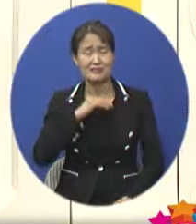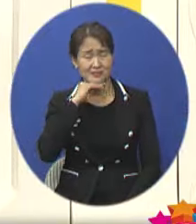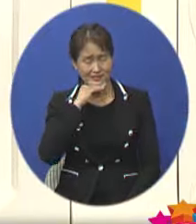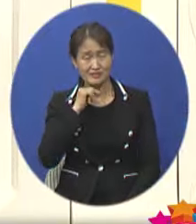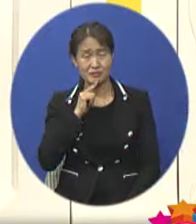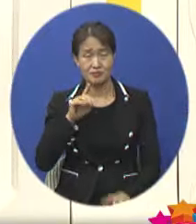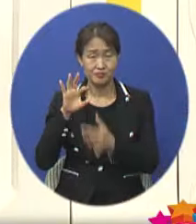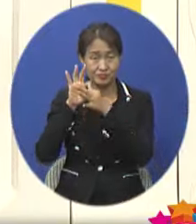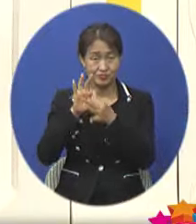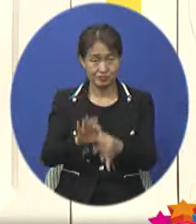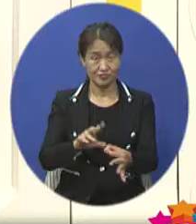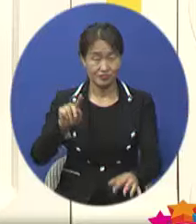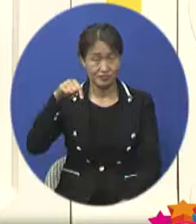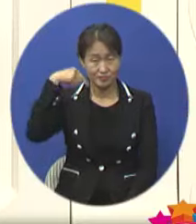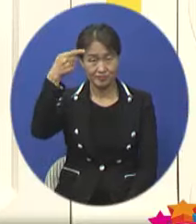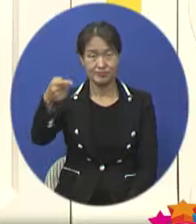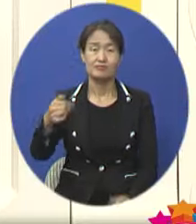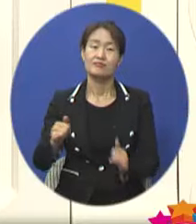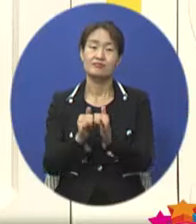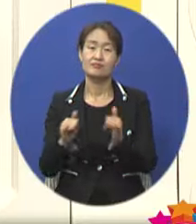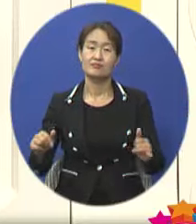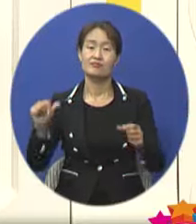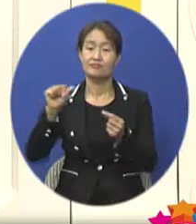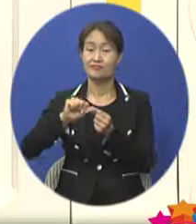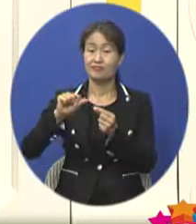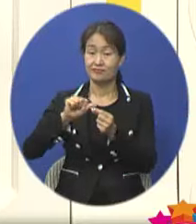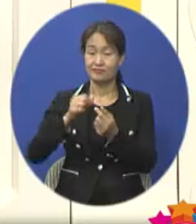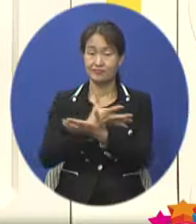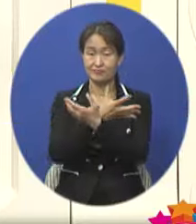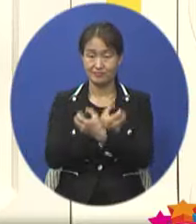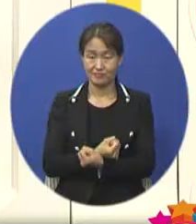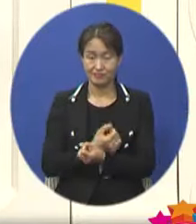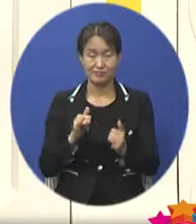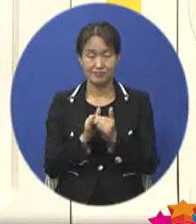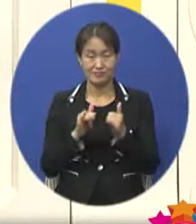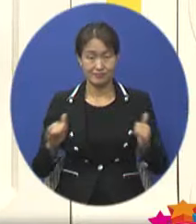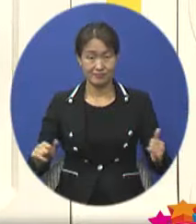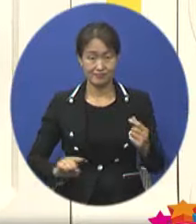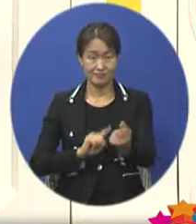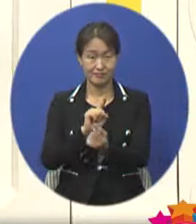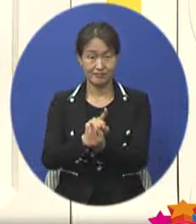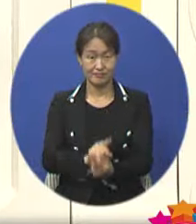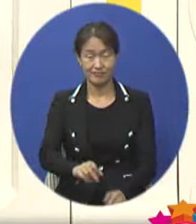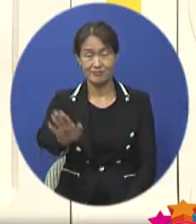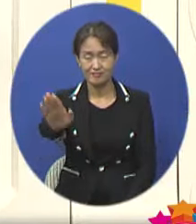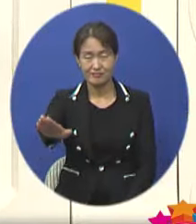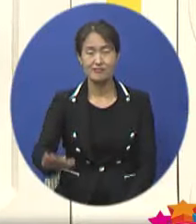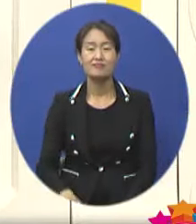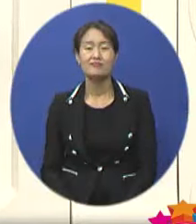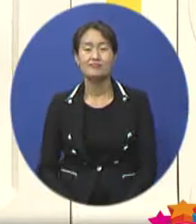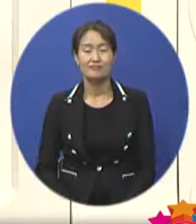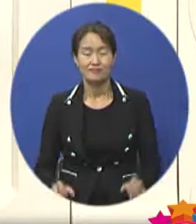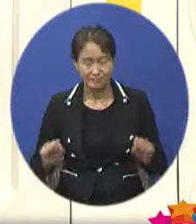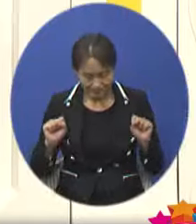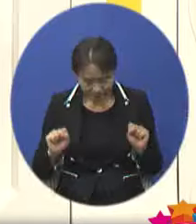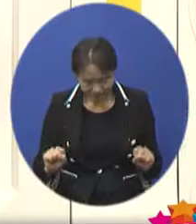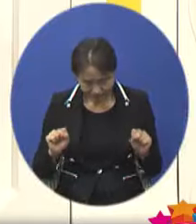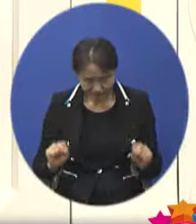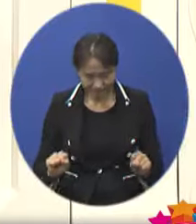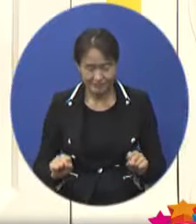자, 계속해서 다음 참여자분, 다섯 번째 예약 참여자분이시죠? 네. 만나보겠습니다. 여보세요? 안녕하세요.